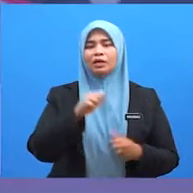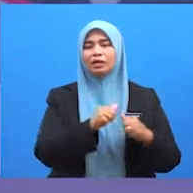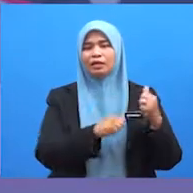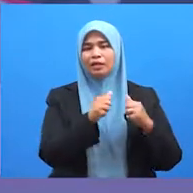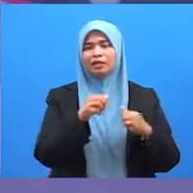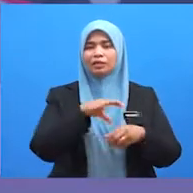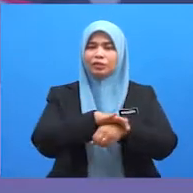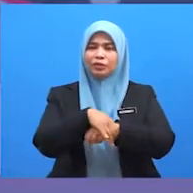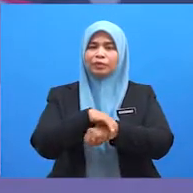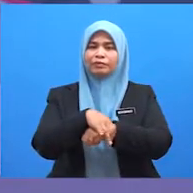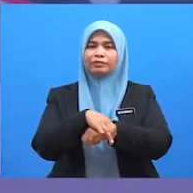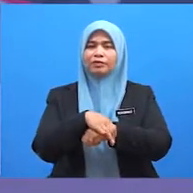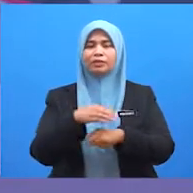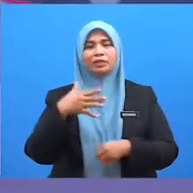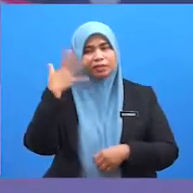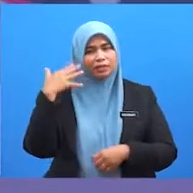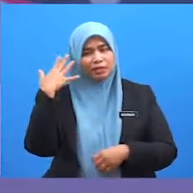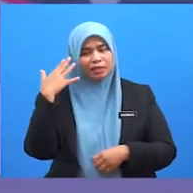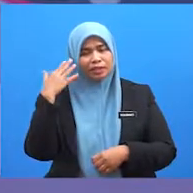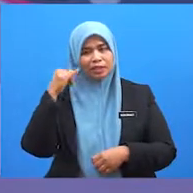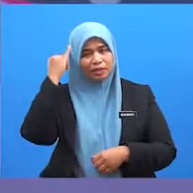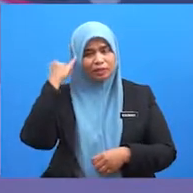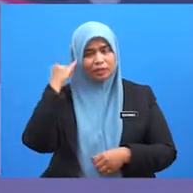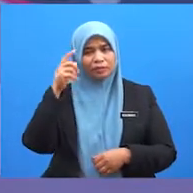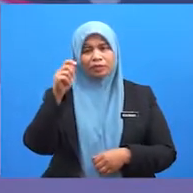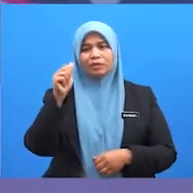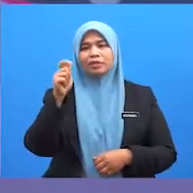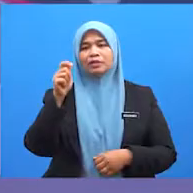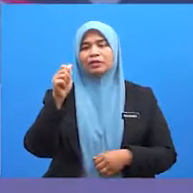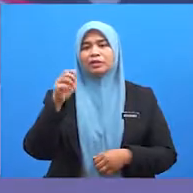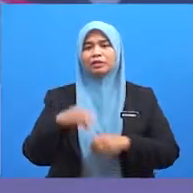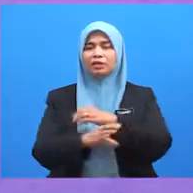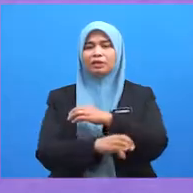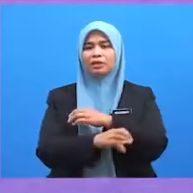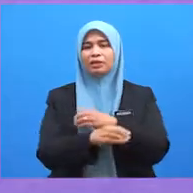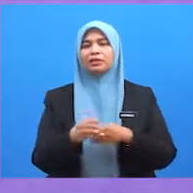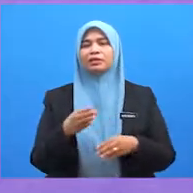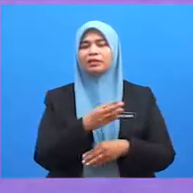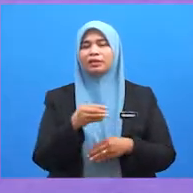Geografi, Sejarah, Ilmu Tata Negara dan Bahasa Arab.